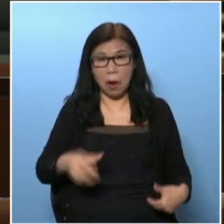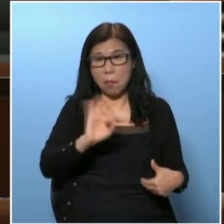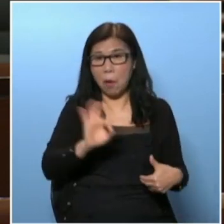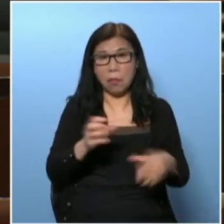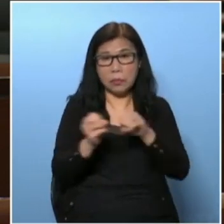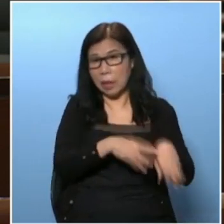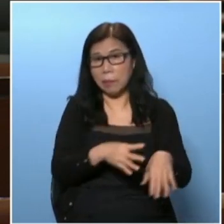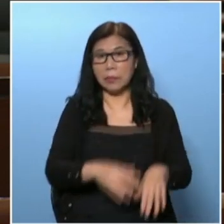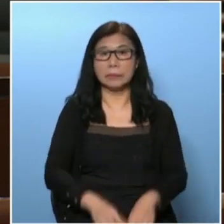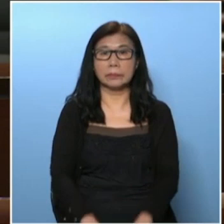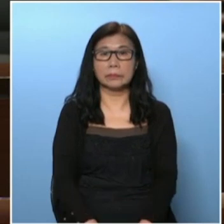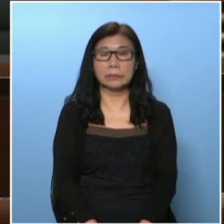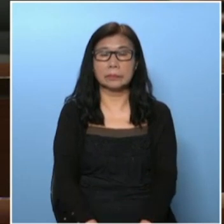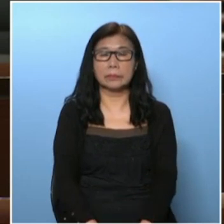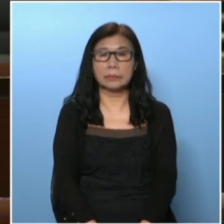顧嘅咁，